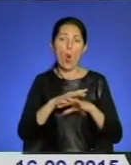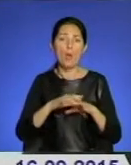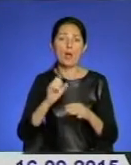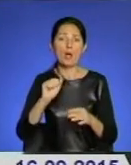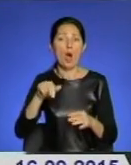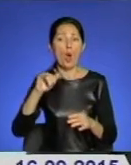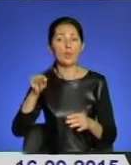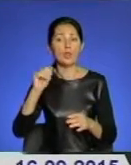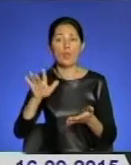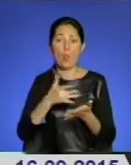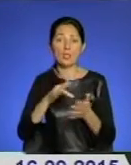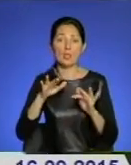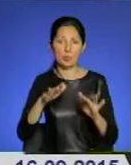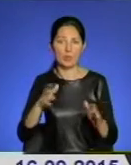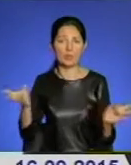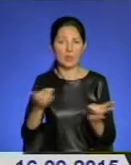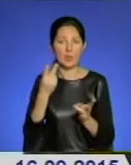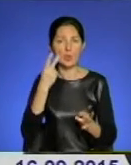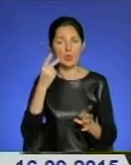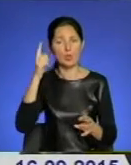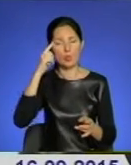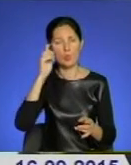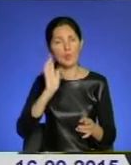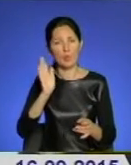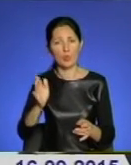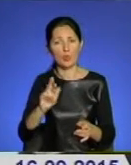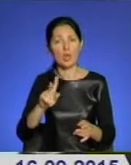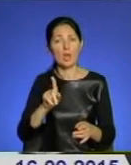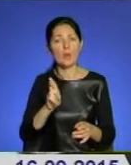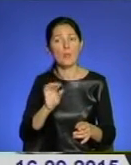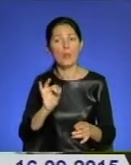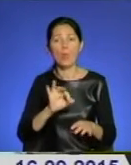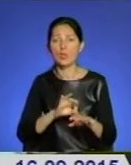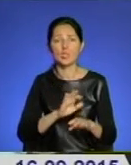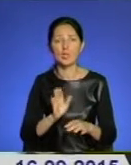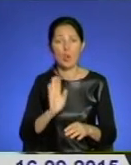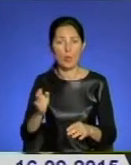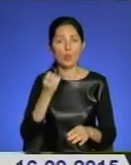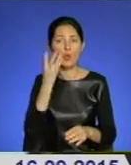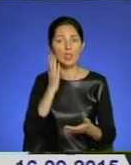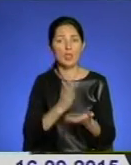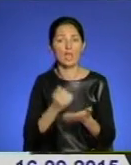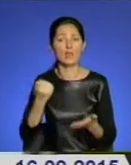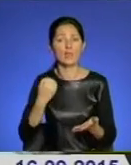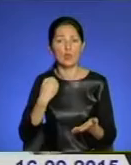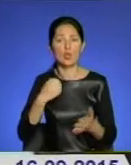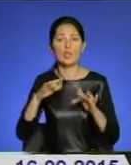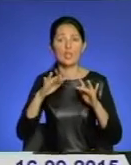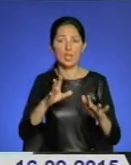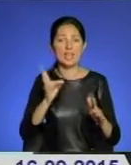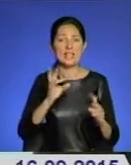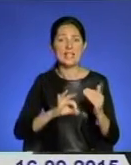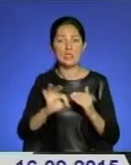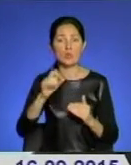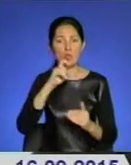майбутнє. Як би боляче не було, коли є військові дії на сході України,